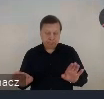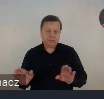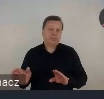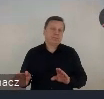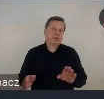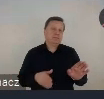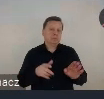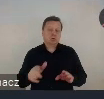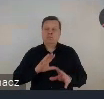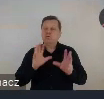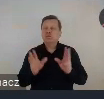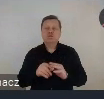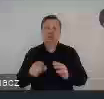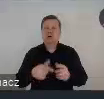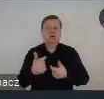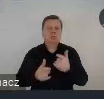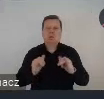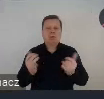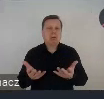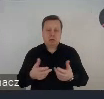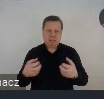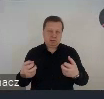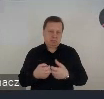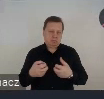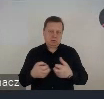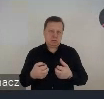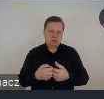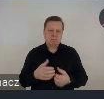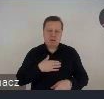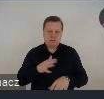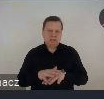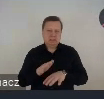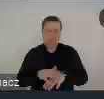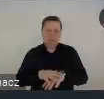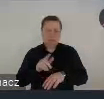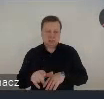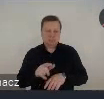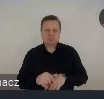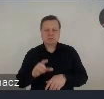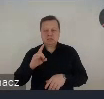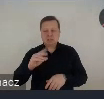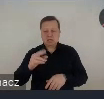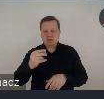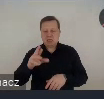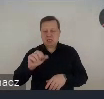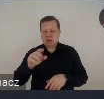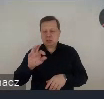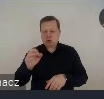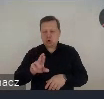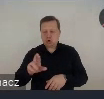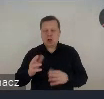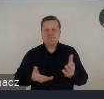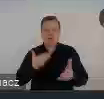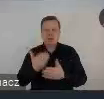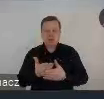w formie elektronicznej, to znaczy mamy taki system informatyczny, generator wniosków, w